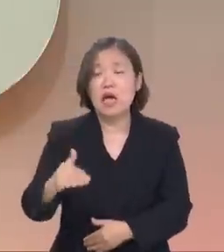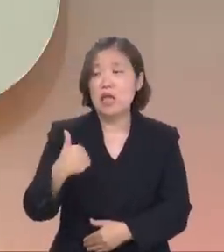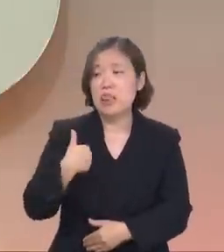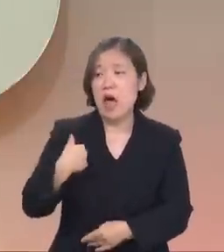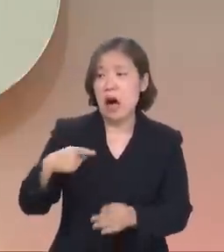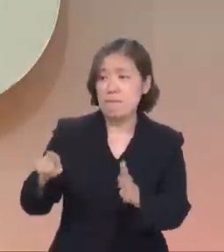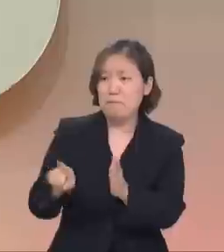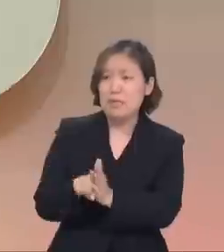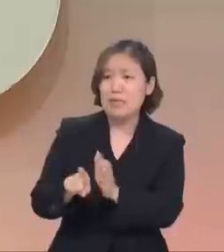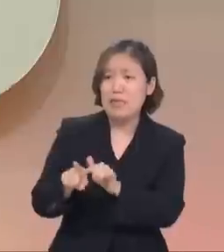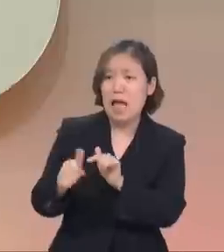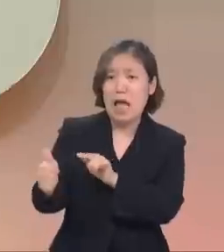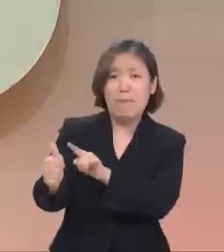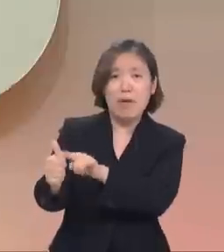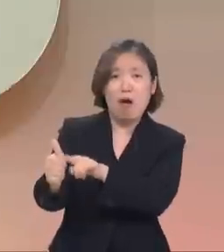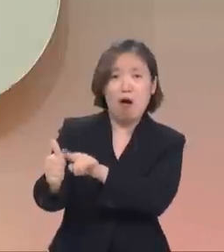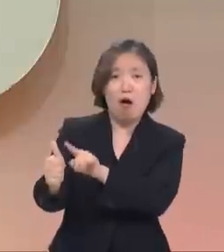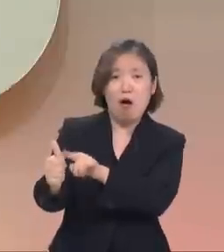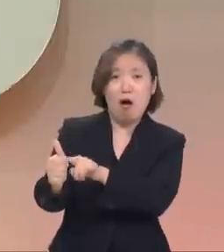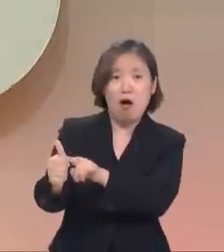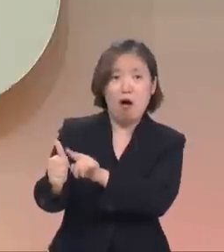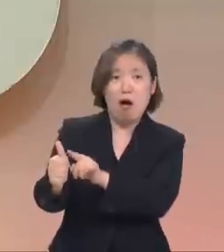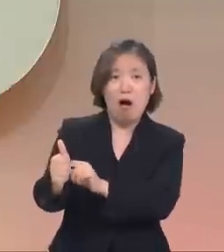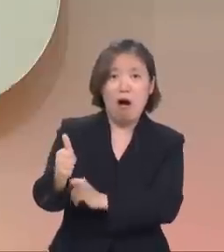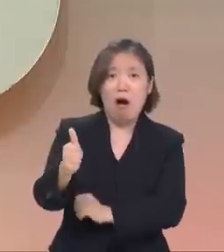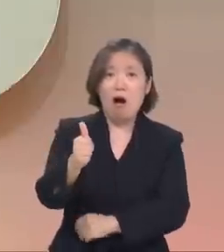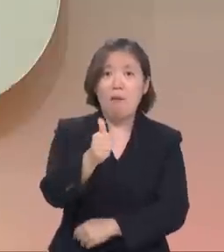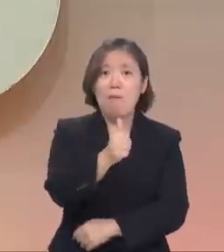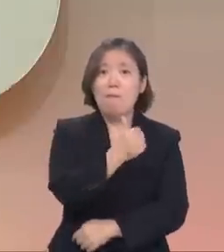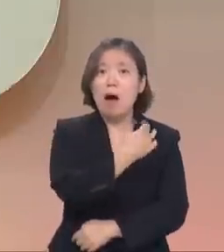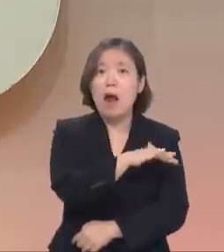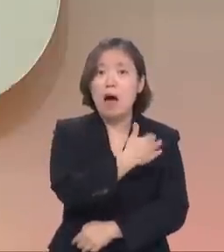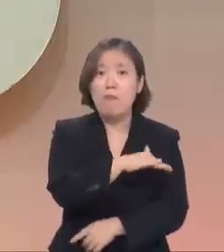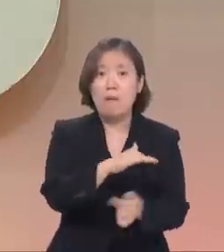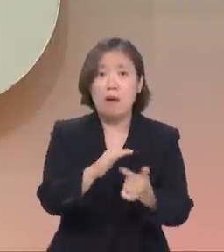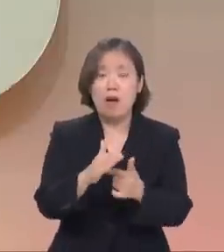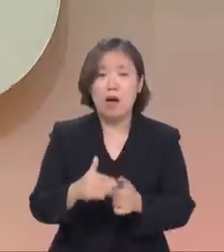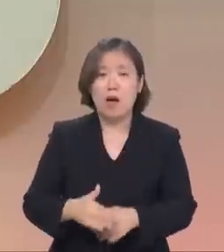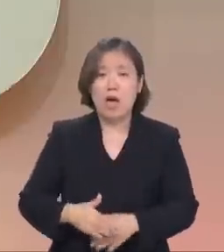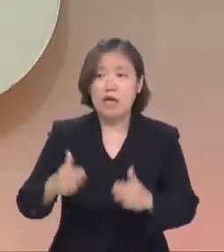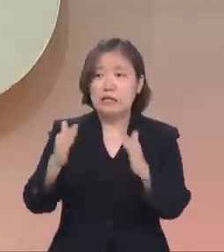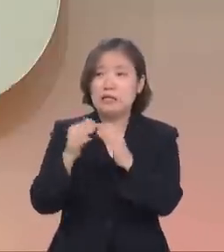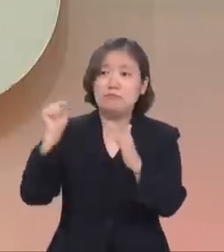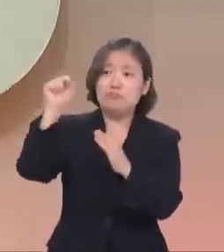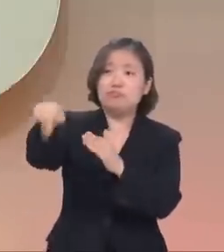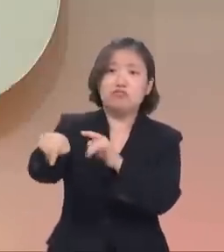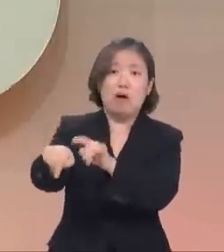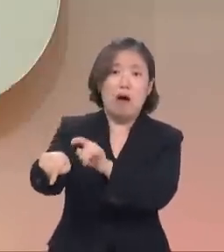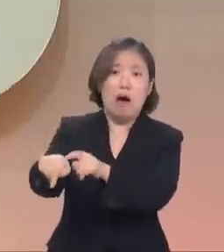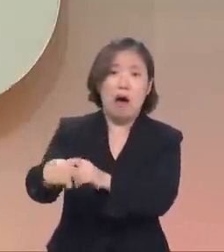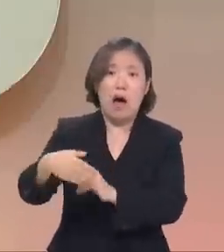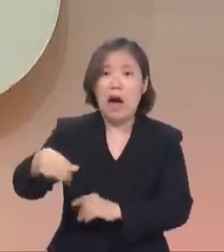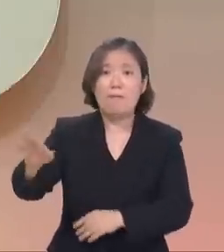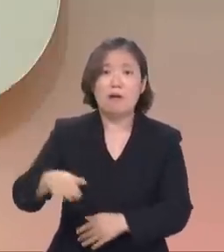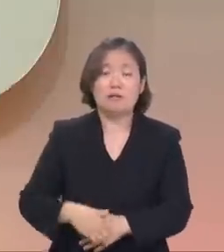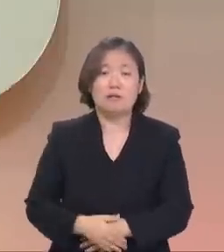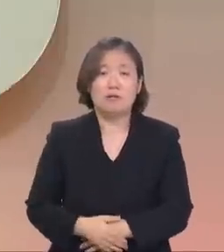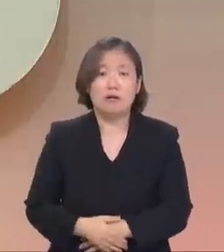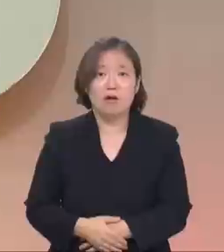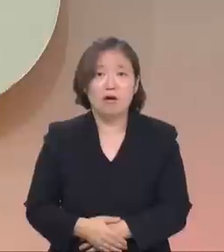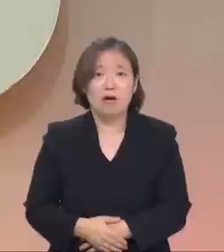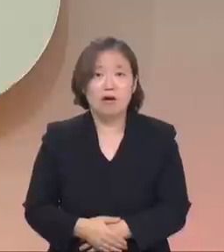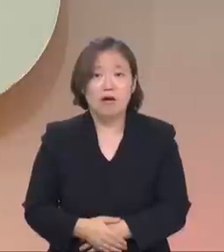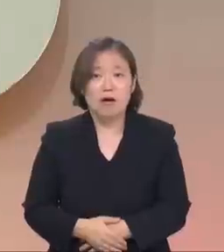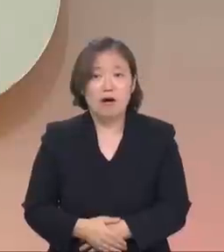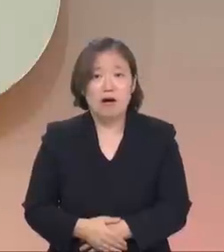남편이 바람을 피더니 심지어는 집을 뛰쳐 나가서 가출을 해버린 상황까지 온 거예요